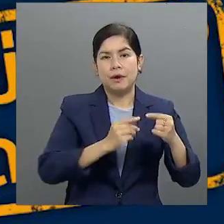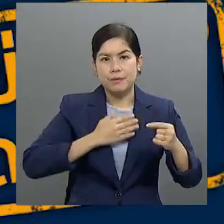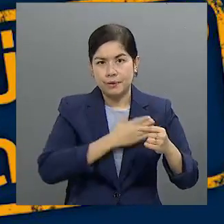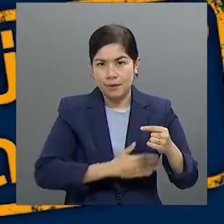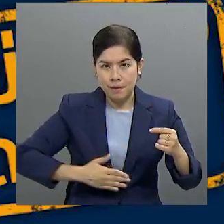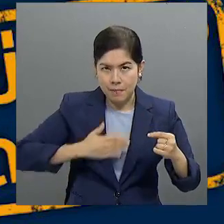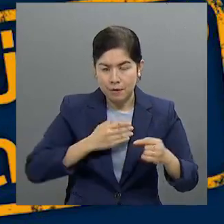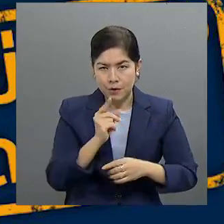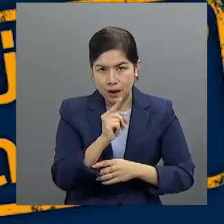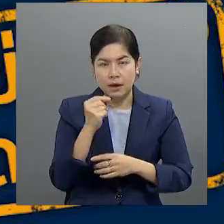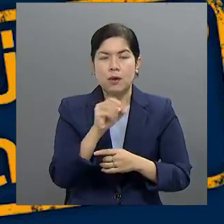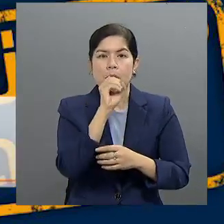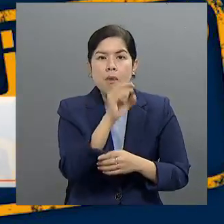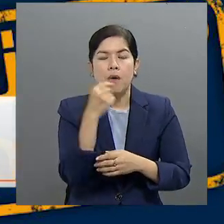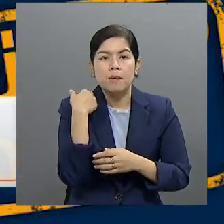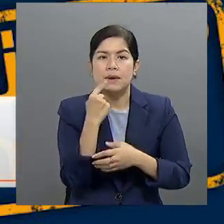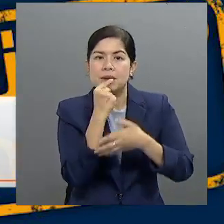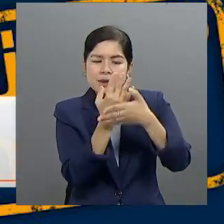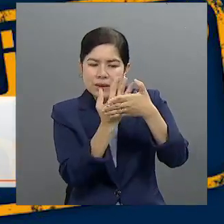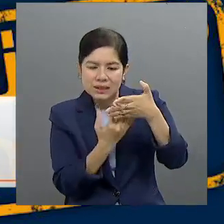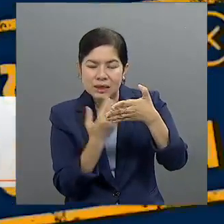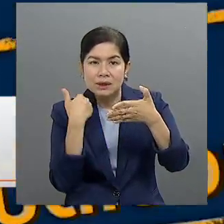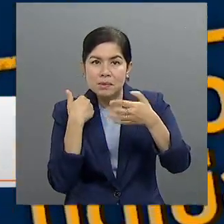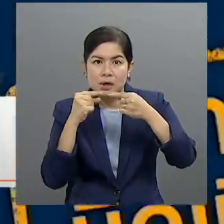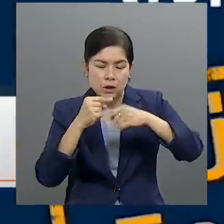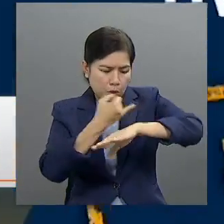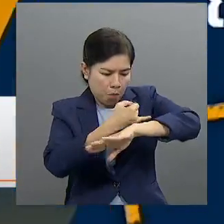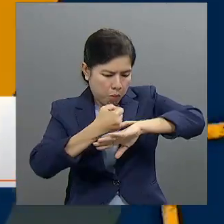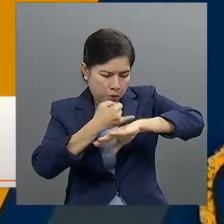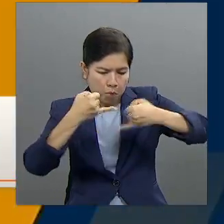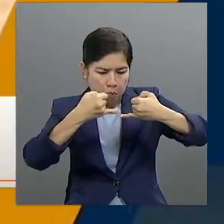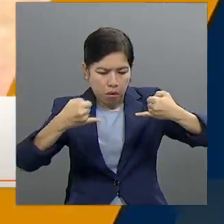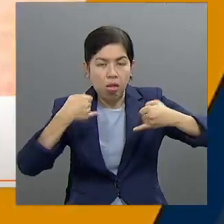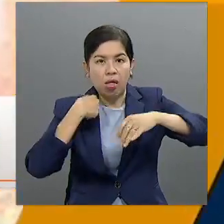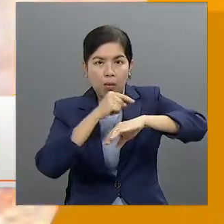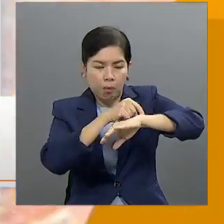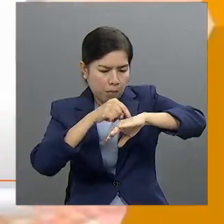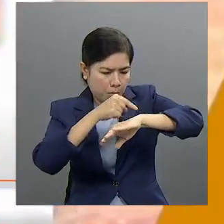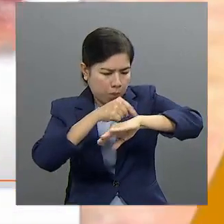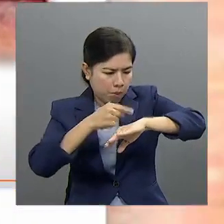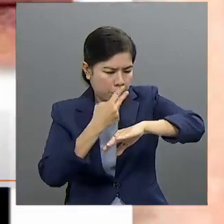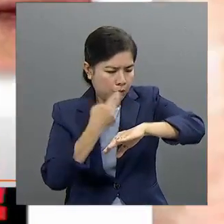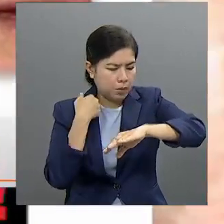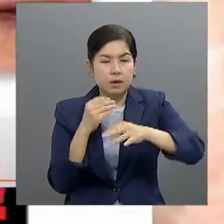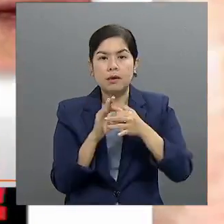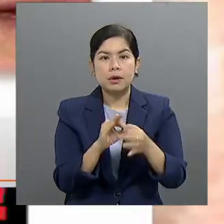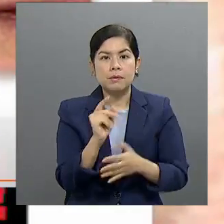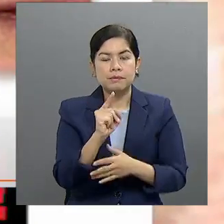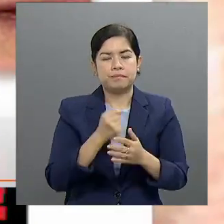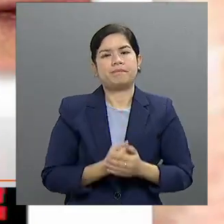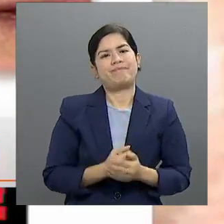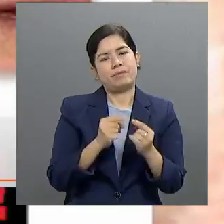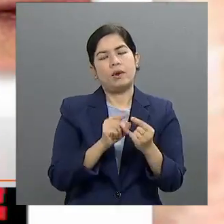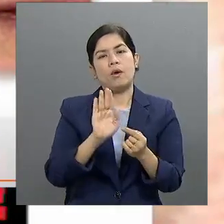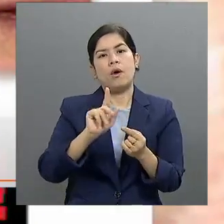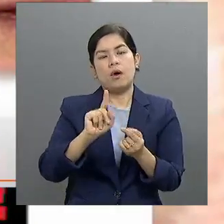ที่มันปูดขึ้นตามบริเวณต่างๆของร่างกายนี่เป็นสัญญาณเตือนของโรคนะครับทางสถาบันประสาทวิทยาออกมาชี้แ